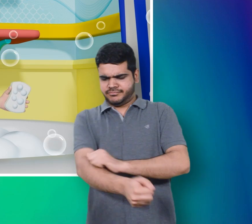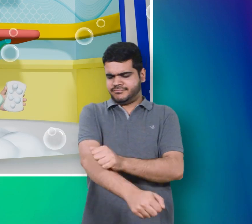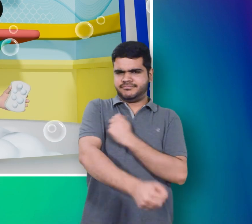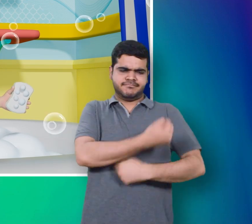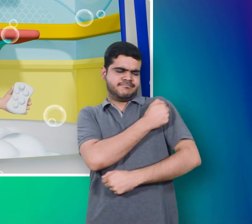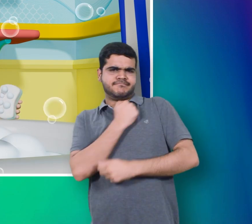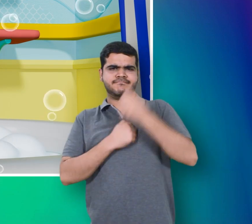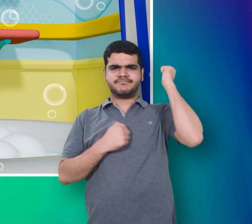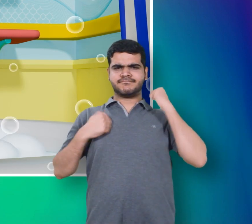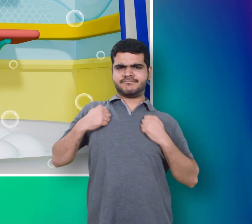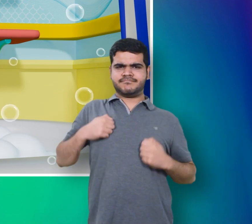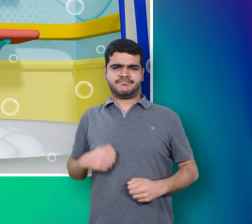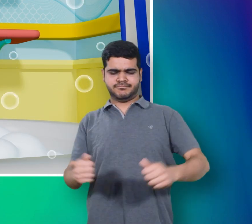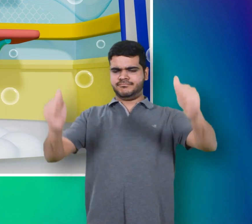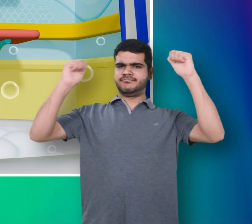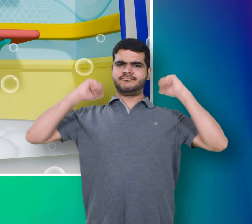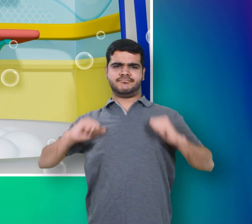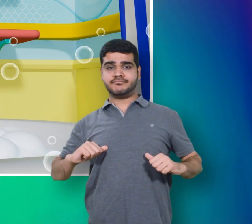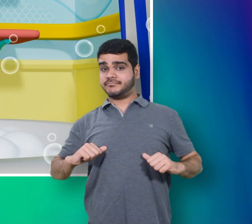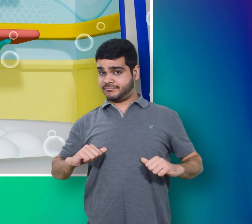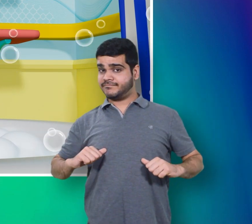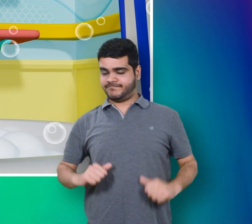हाथ पैर सब साफ करो जी,